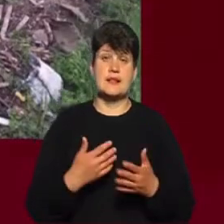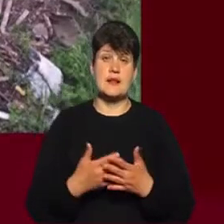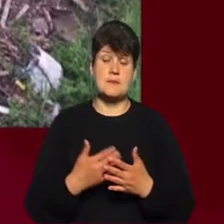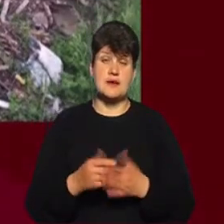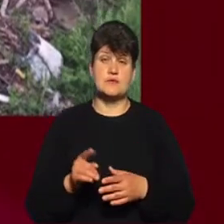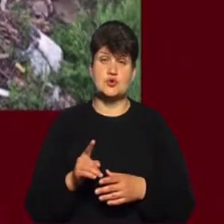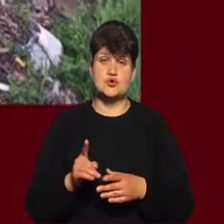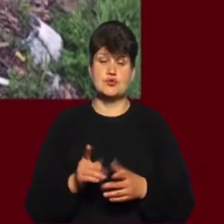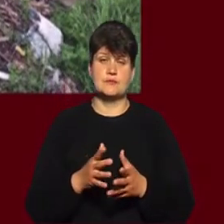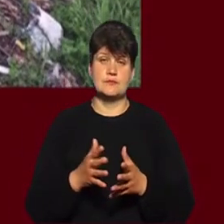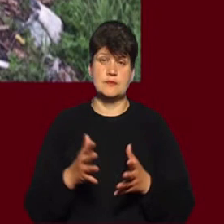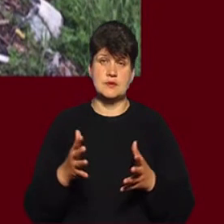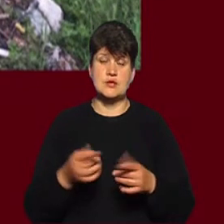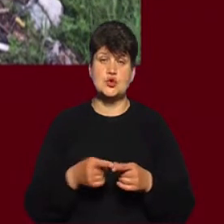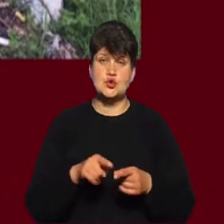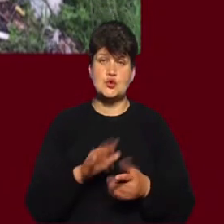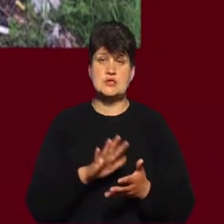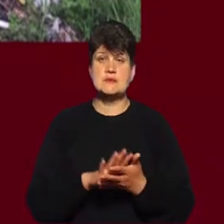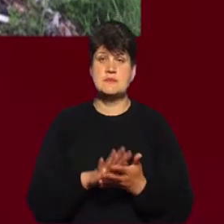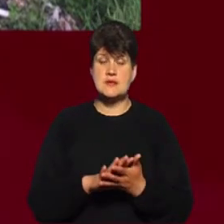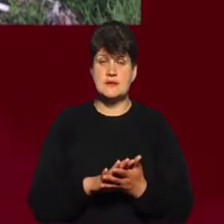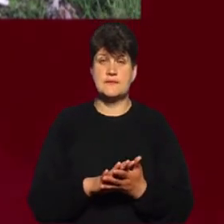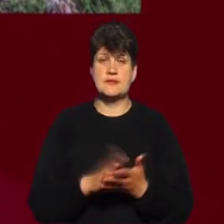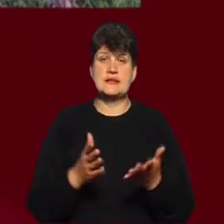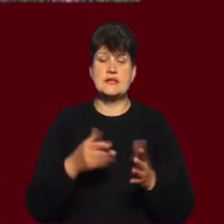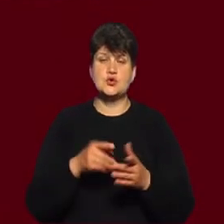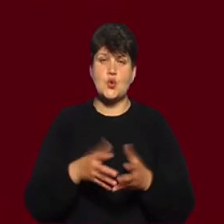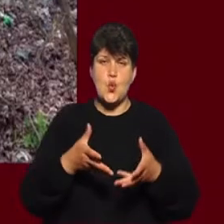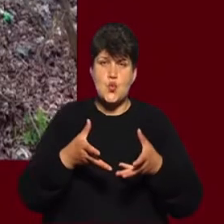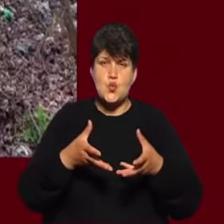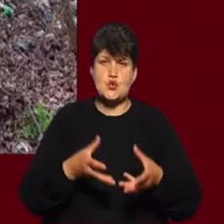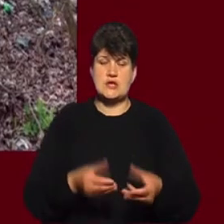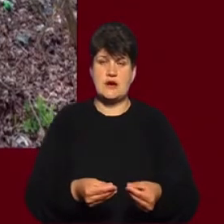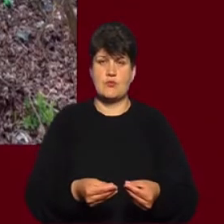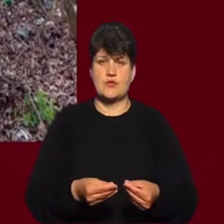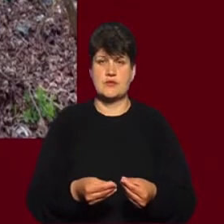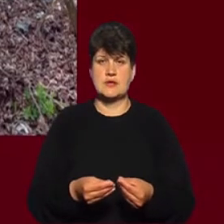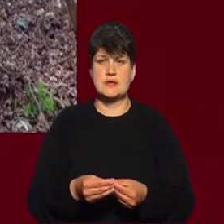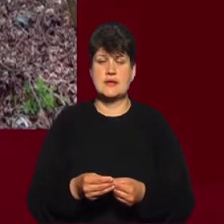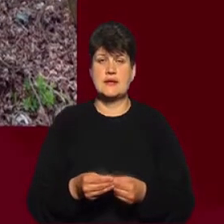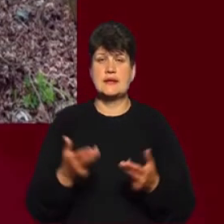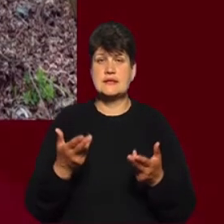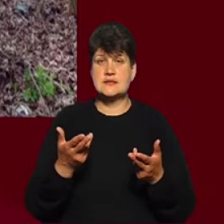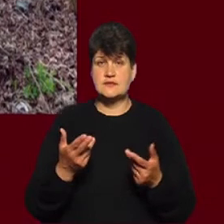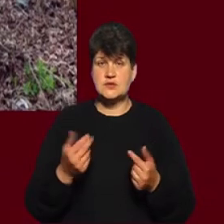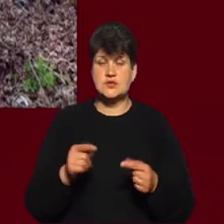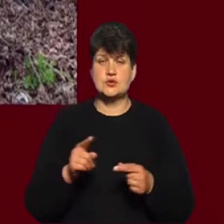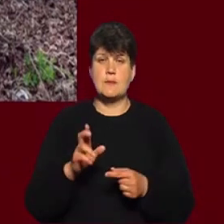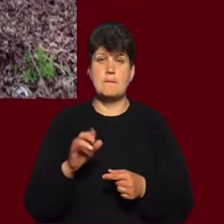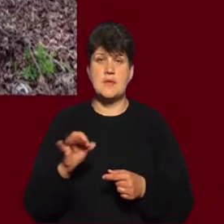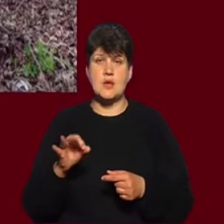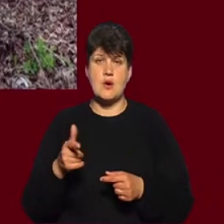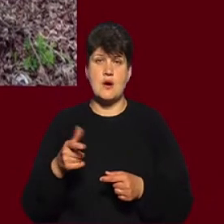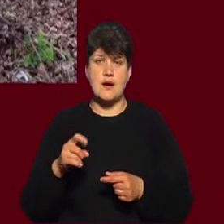ось саме такого сміття і десь його утрамбовування, ну і звичайно, що оцей біогаз, я думаю,